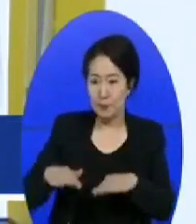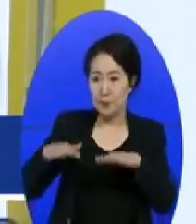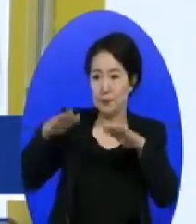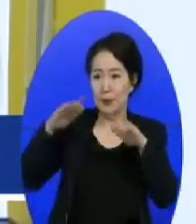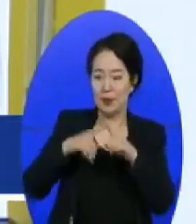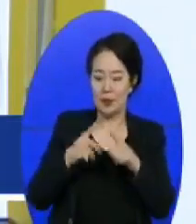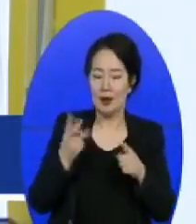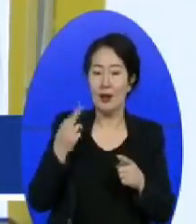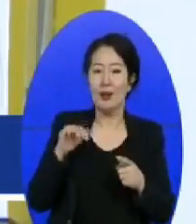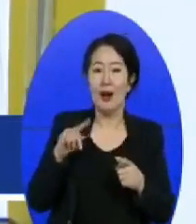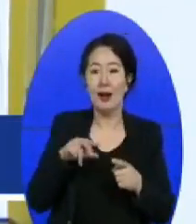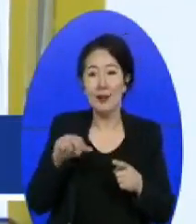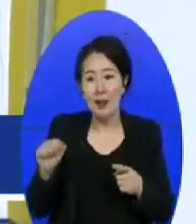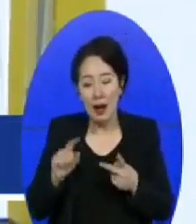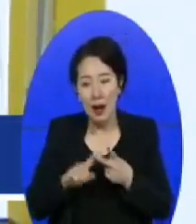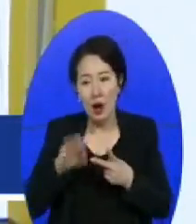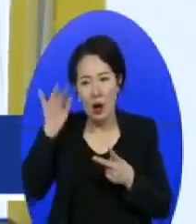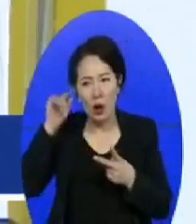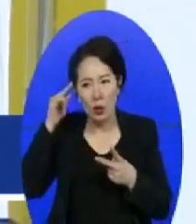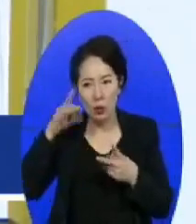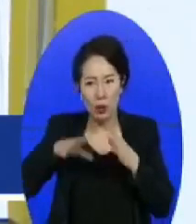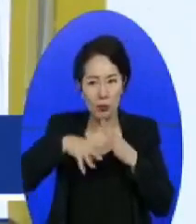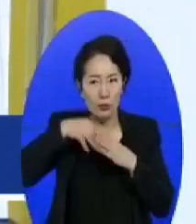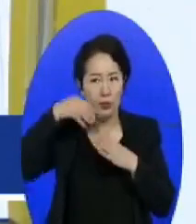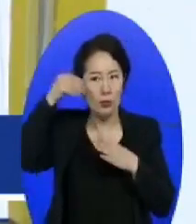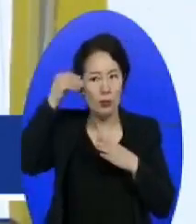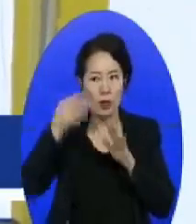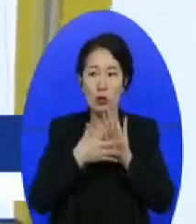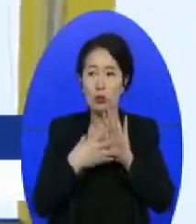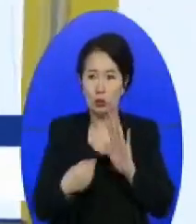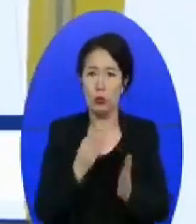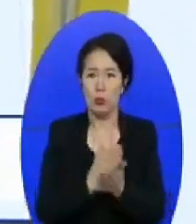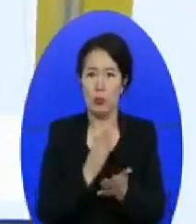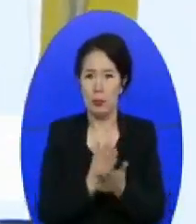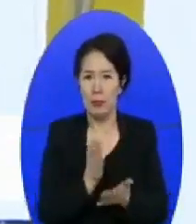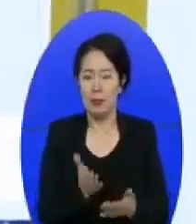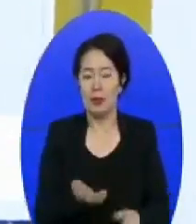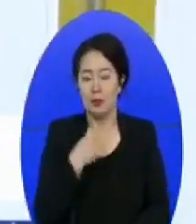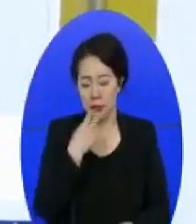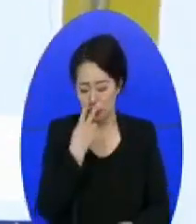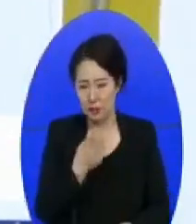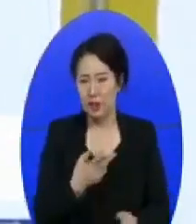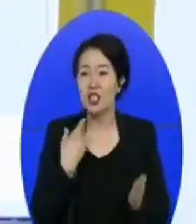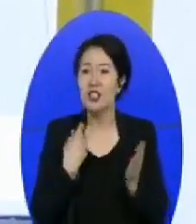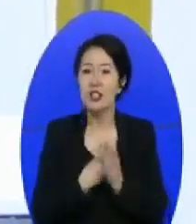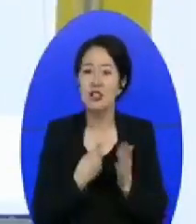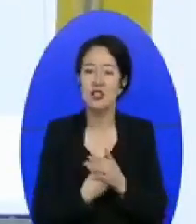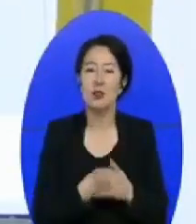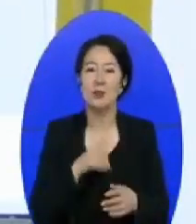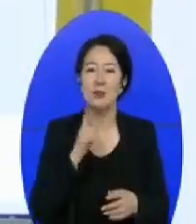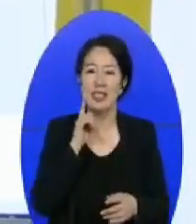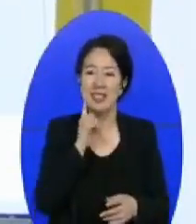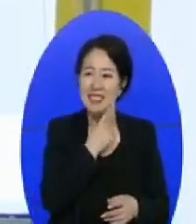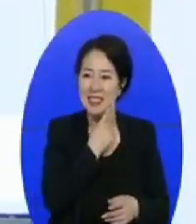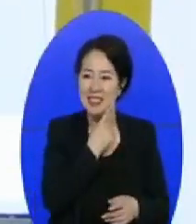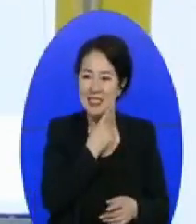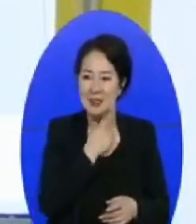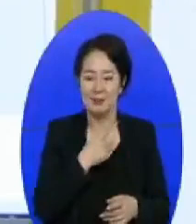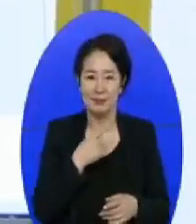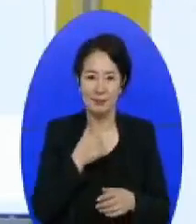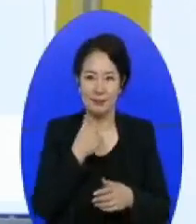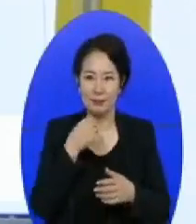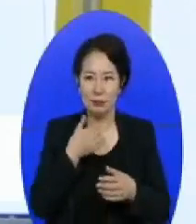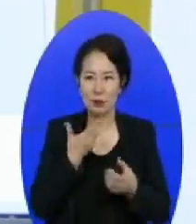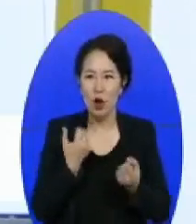хөгжил, дархлаа, оюун ухаан, сэтгэхүйд хүртэл нөлөөлдөг гэж үзэж байгаа. За, жишээлбэл одоо нэг 6 амны хүндэд те олон тооны